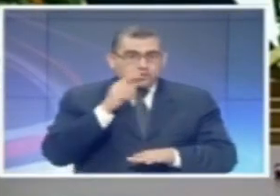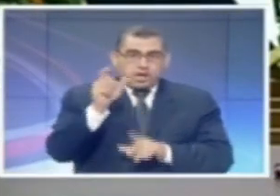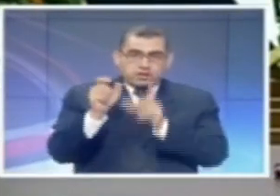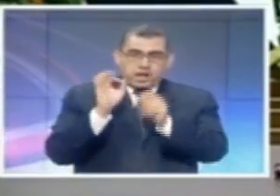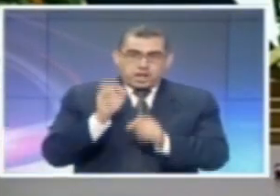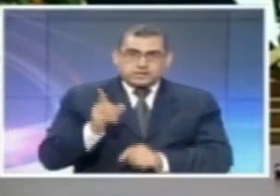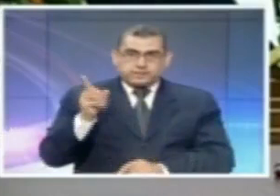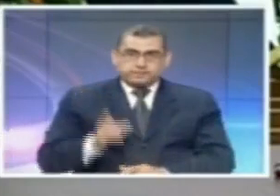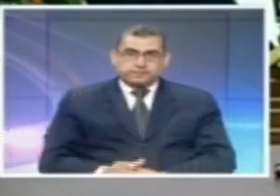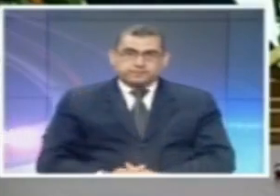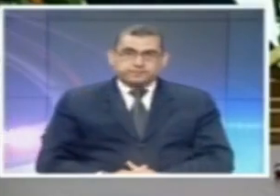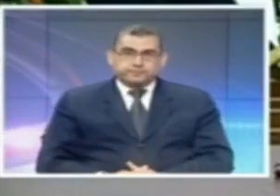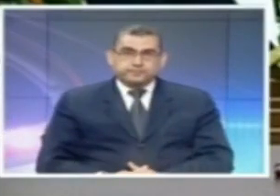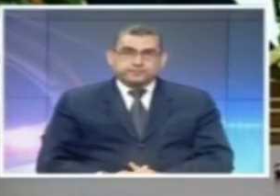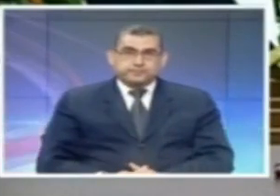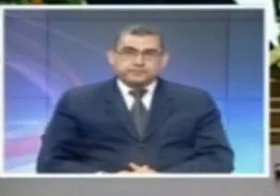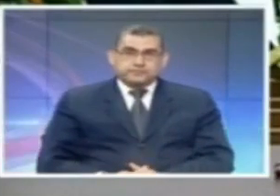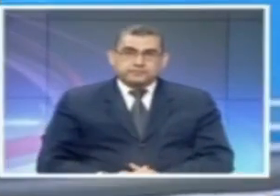أراضيها.